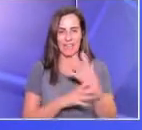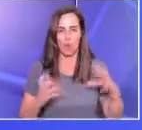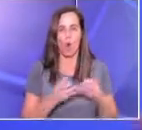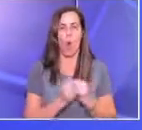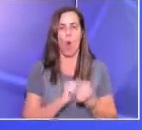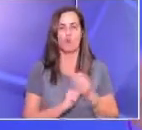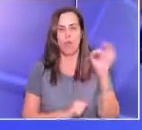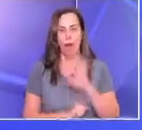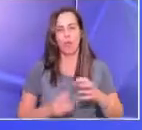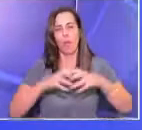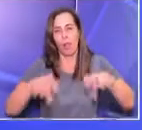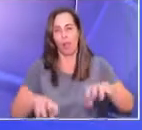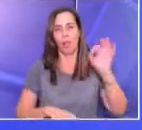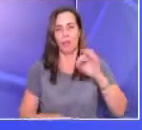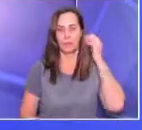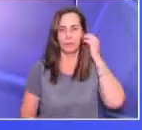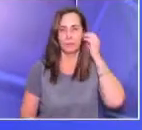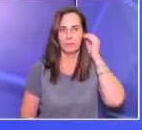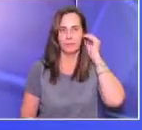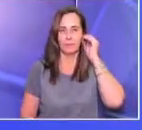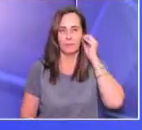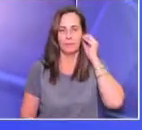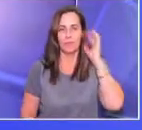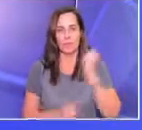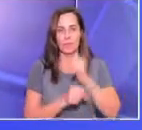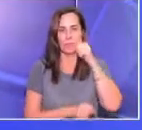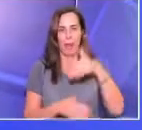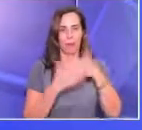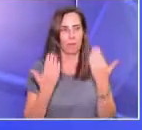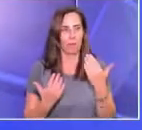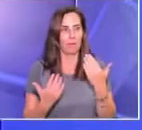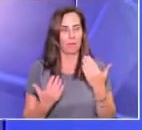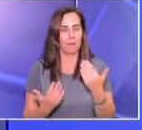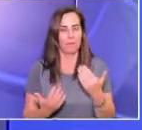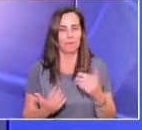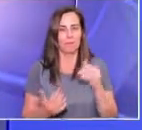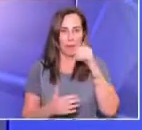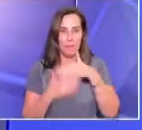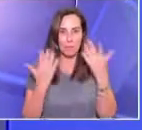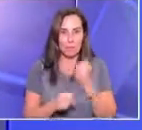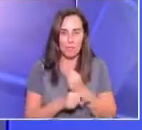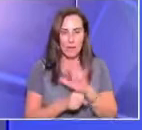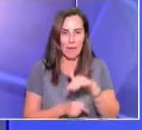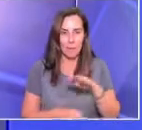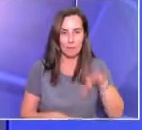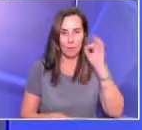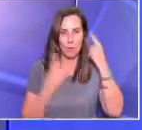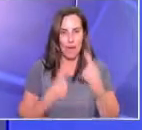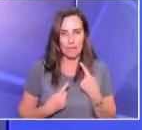גוש, או שעדיין יהיו שתי ערים בבית שמש? זה מה שנעשה מחר בבוקר. זה מה שנעשה מחר בבוקר. גם אם יבחר המועמד